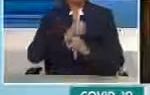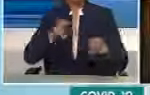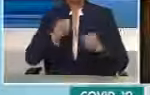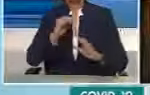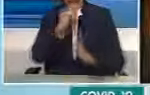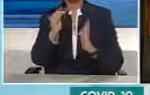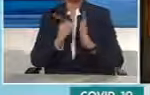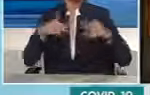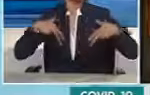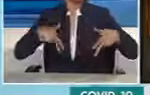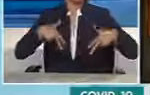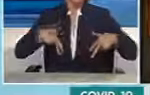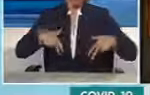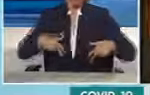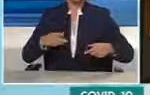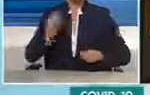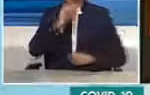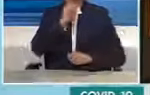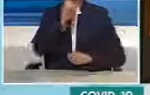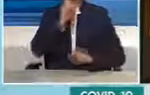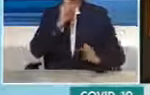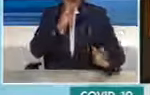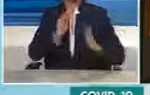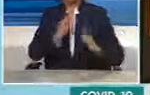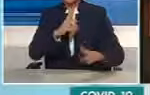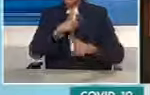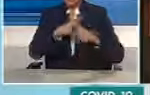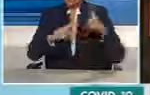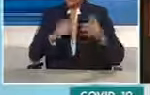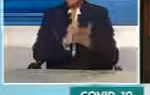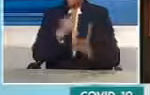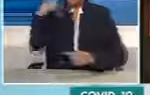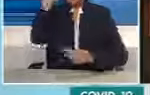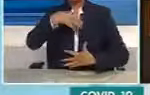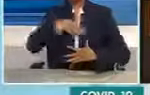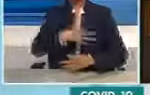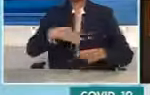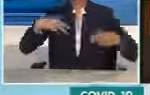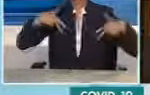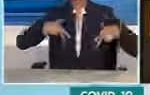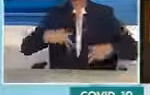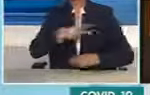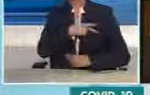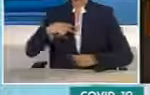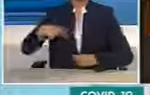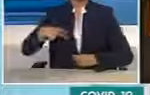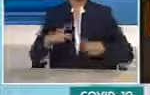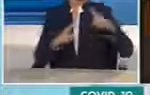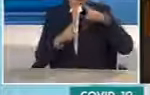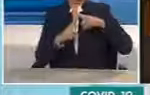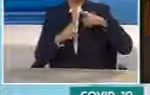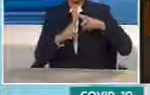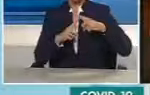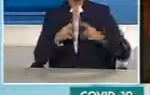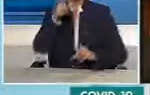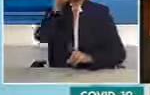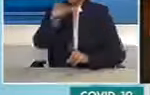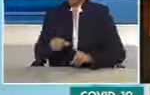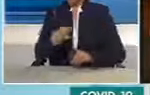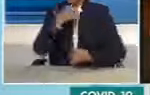πολιτικής προστασίας και διαχείρισης κρίσεων Νίκο Χαρδαλιά και τον εκπρόσωπο του Υπουργείου για τον νέο κορονοϊό καθηγητή Σωτήρη Τσιόδρα, ο οποίος έχει το